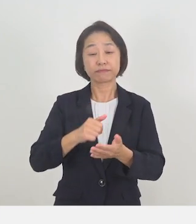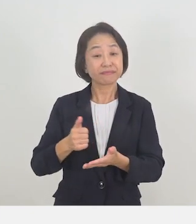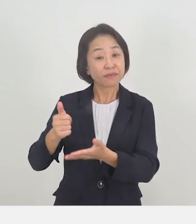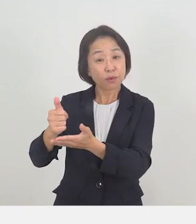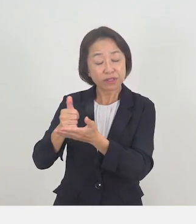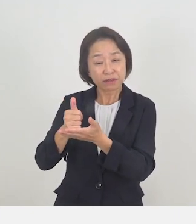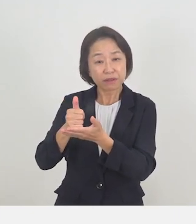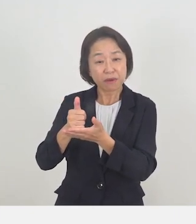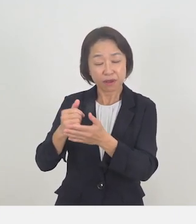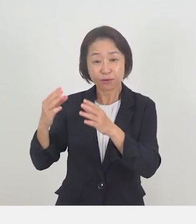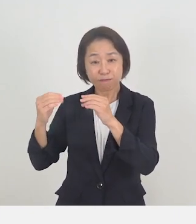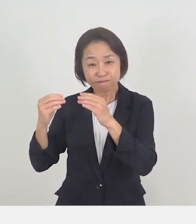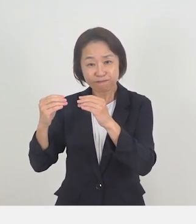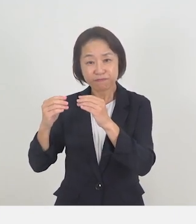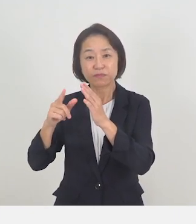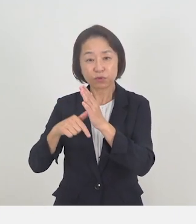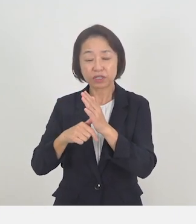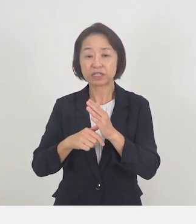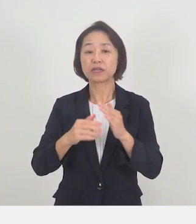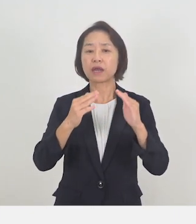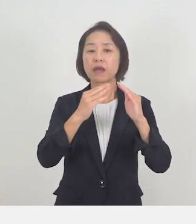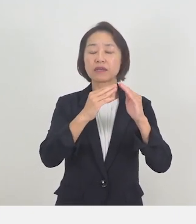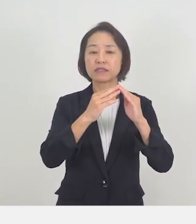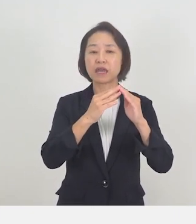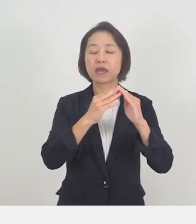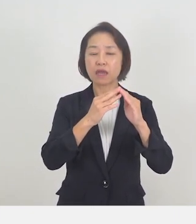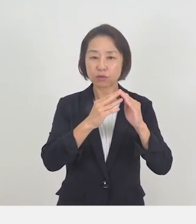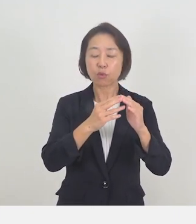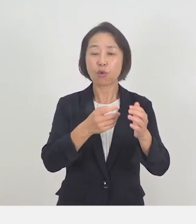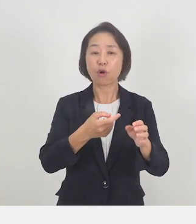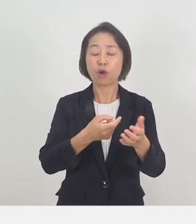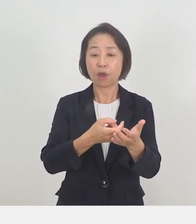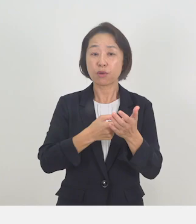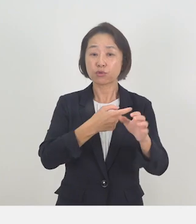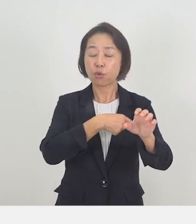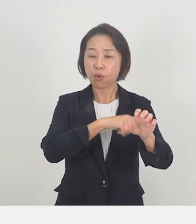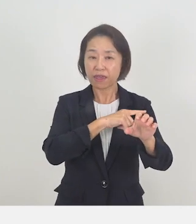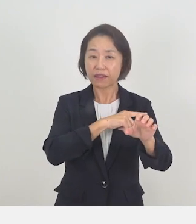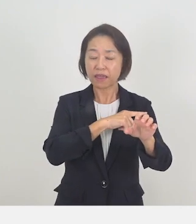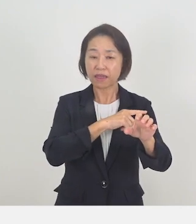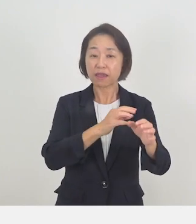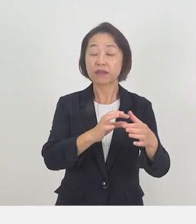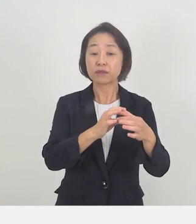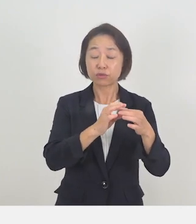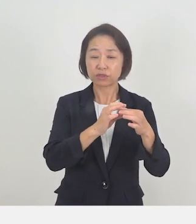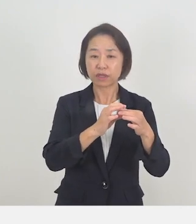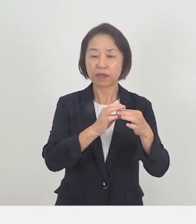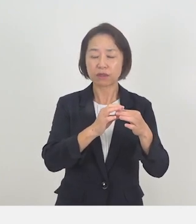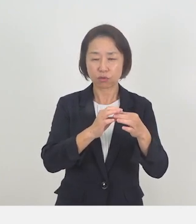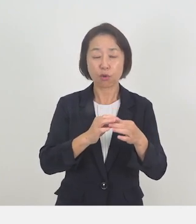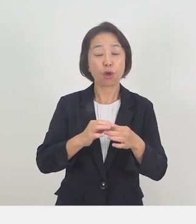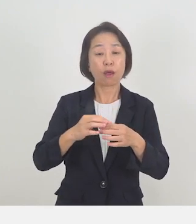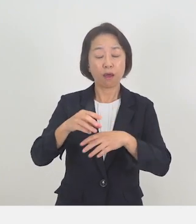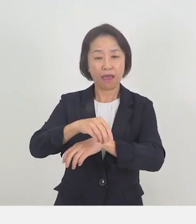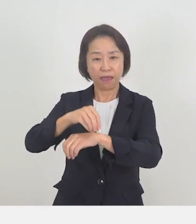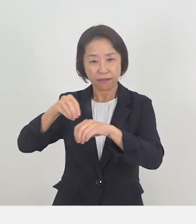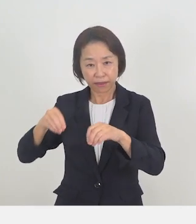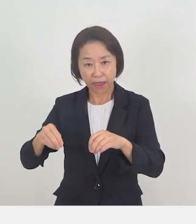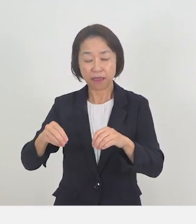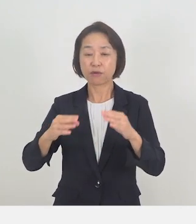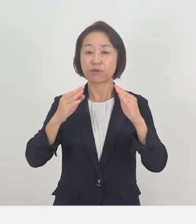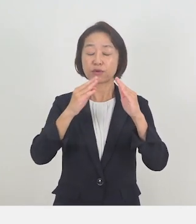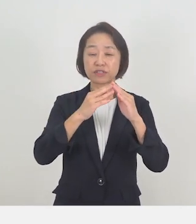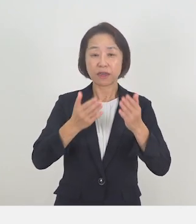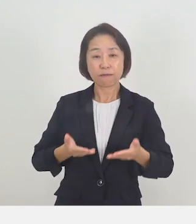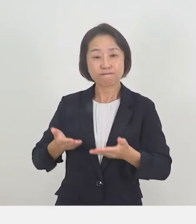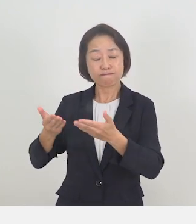相談において住宅の省en性能の具体的な説明に用いる物件の契約や引き渡しの際に顧客に対し